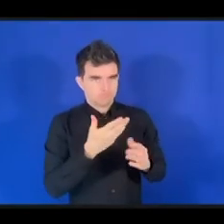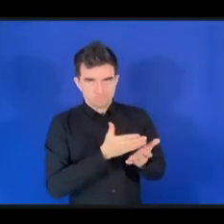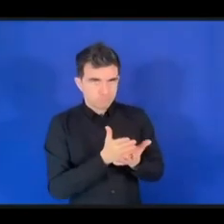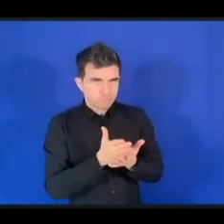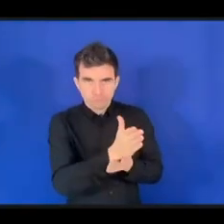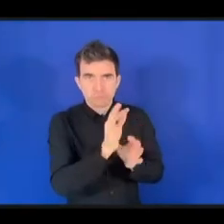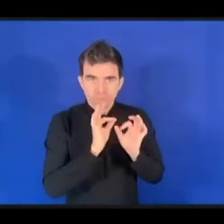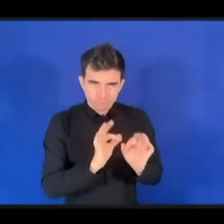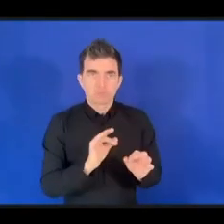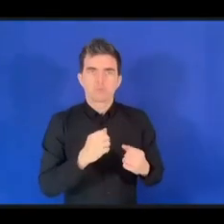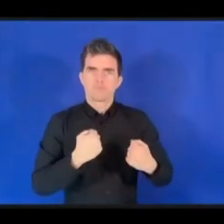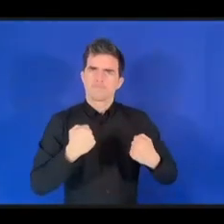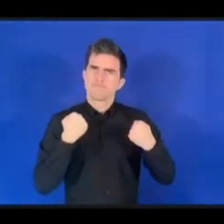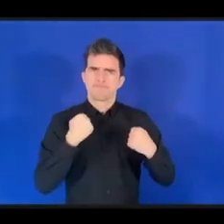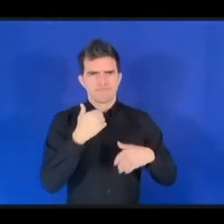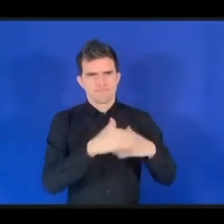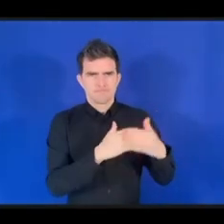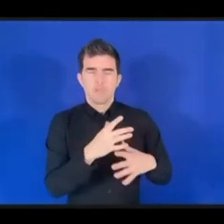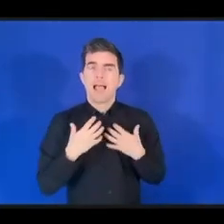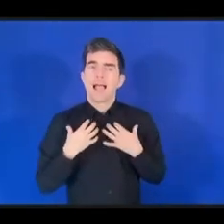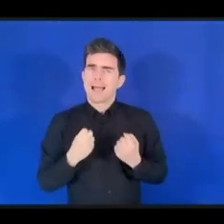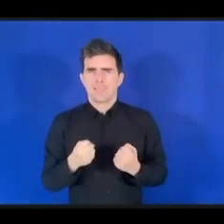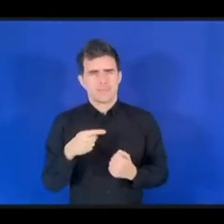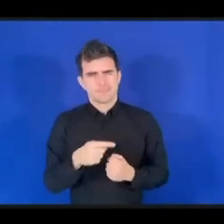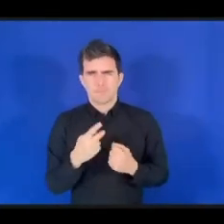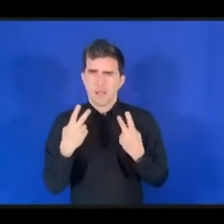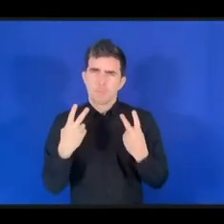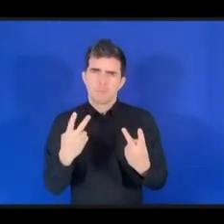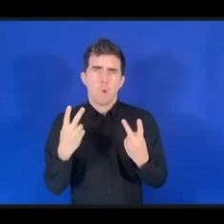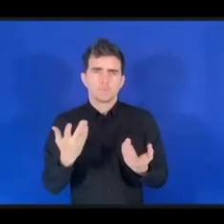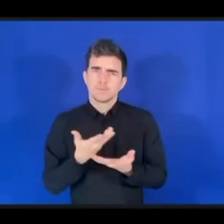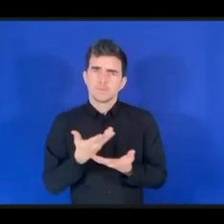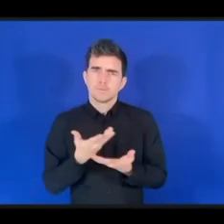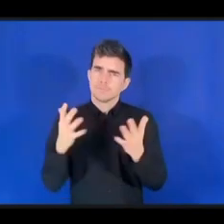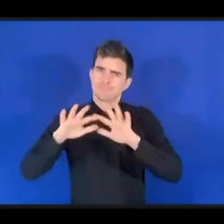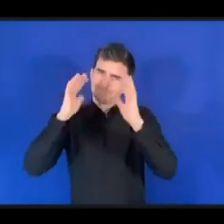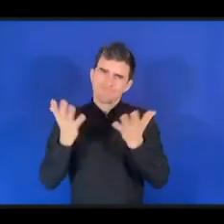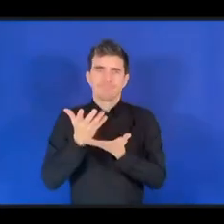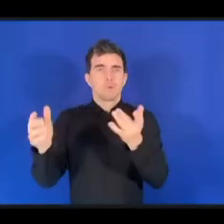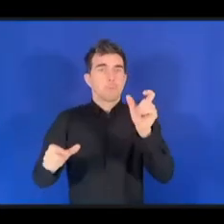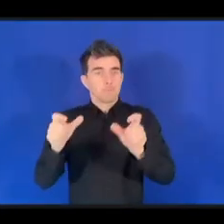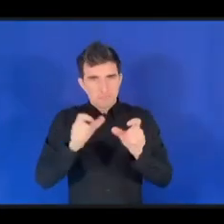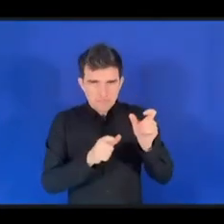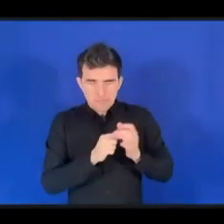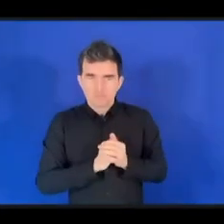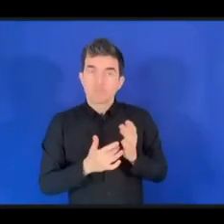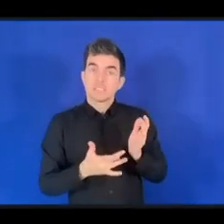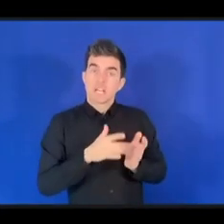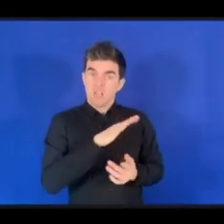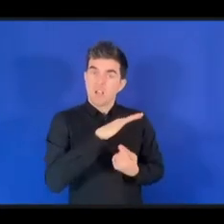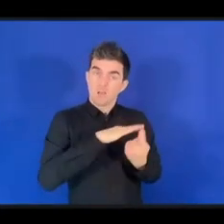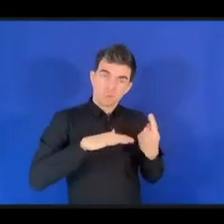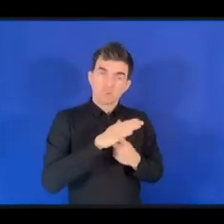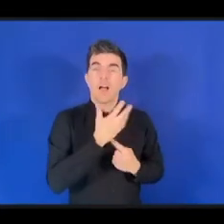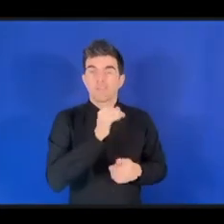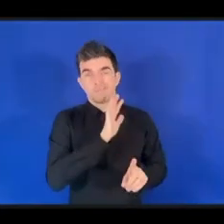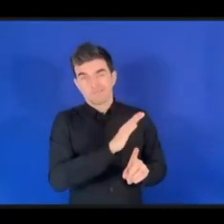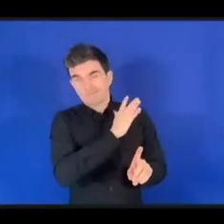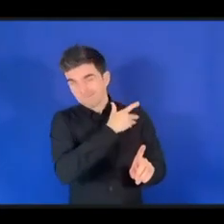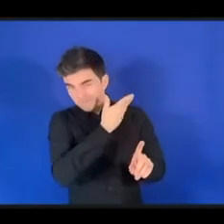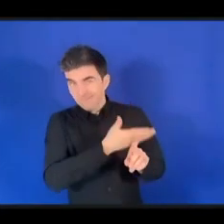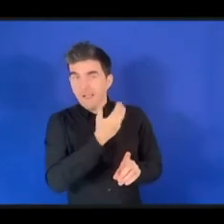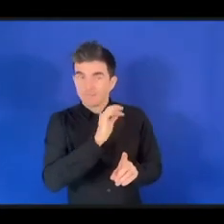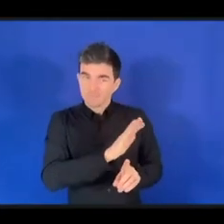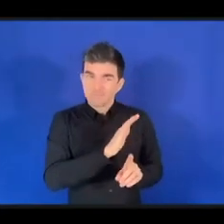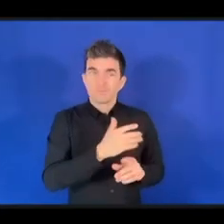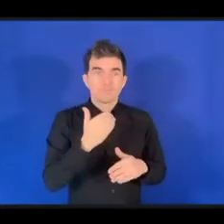的社区、国际社区来社会来讲非常的重要。我们也是希